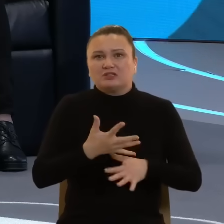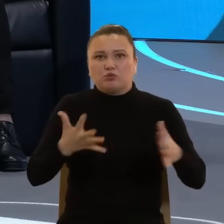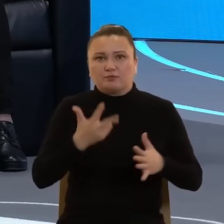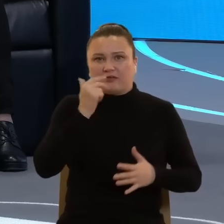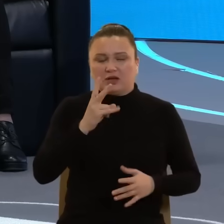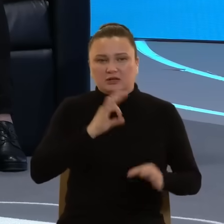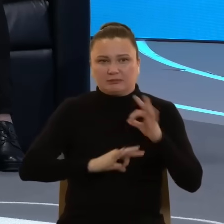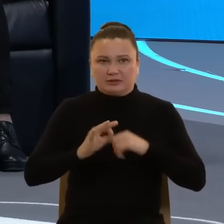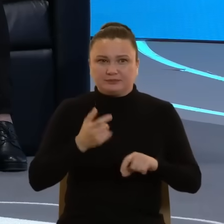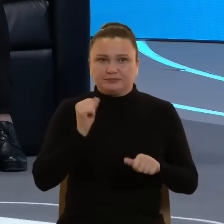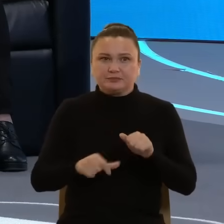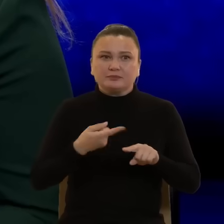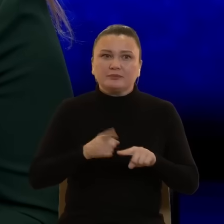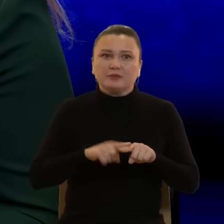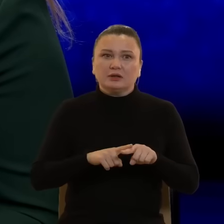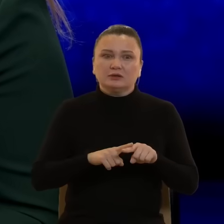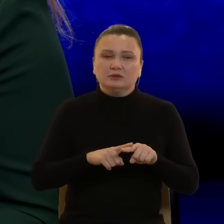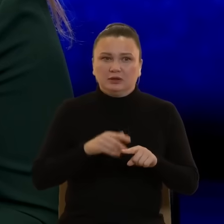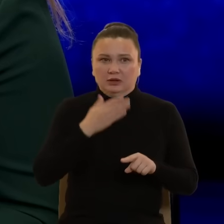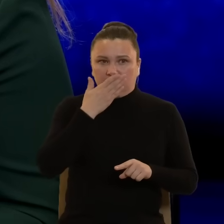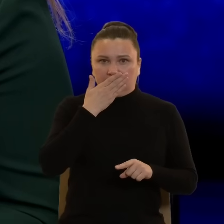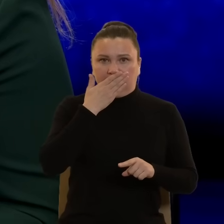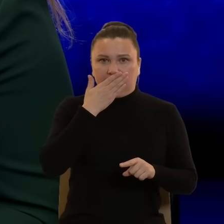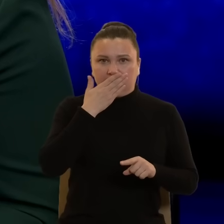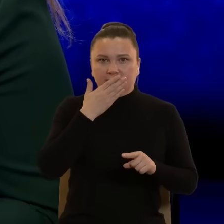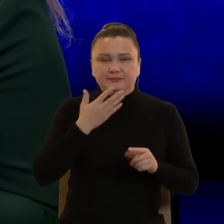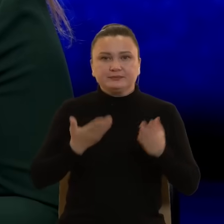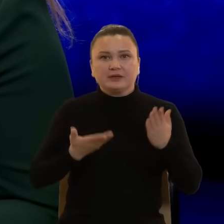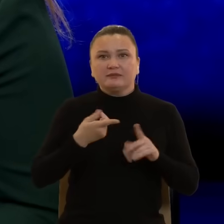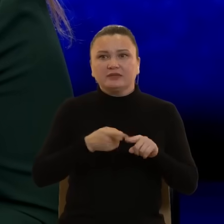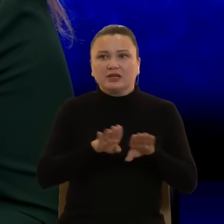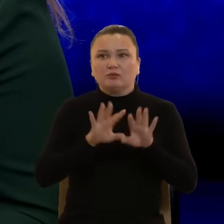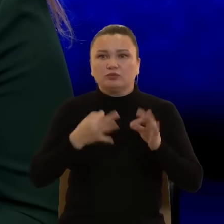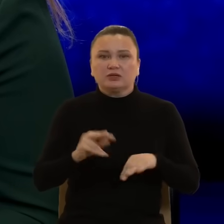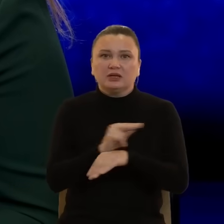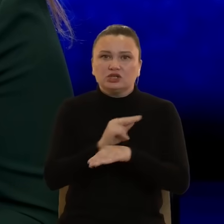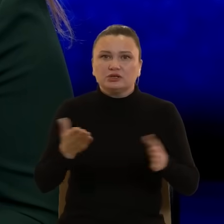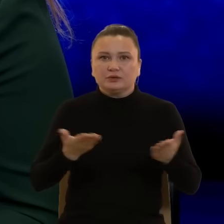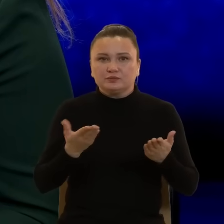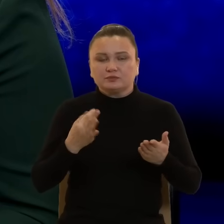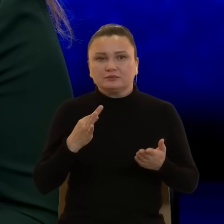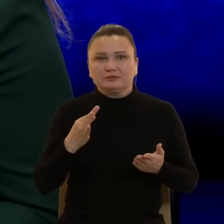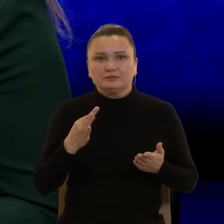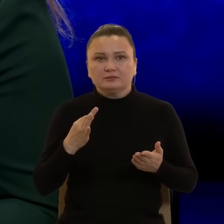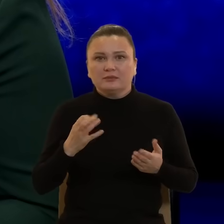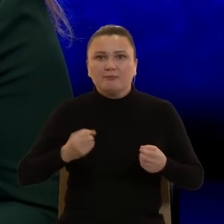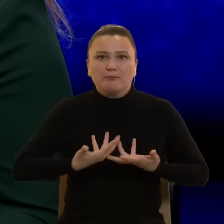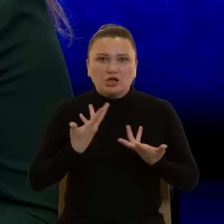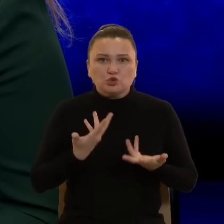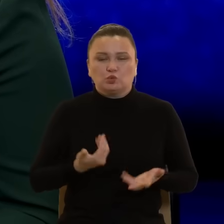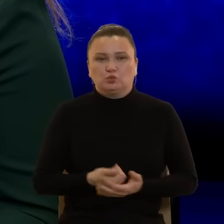Особенно если это назначение необоснованное, особенно если вы таким образом лечите какую-то